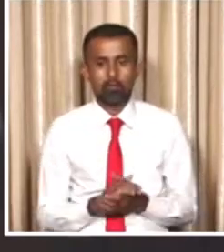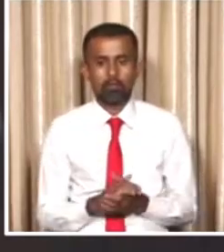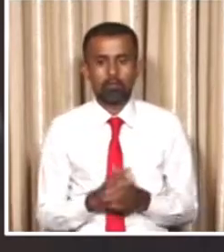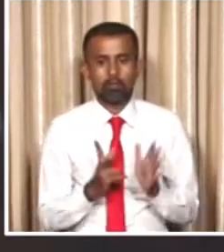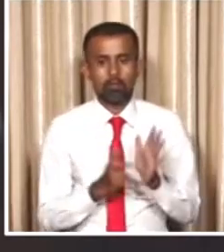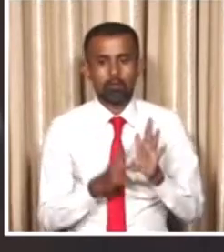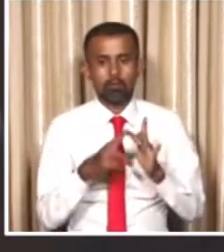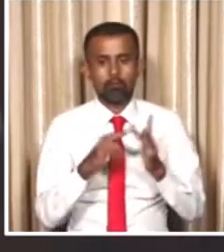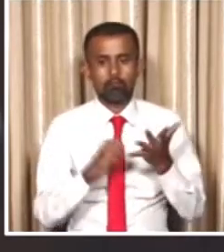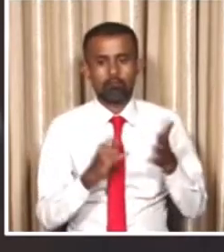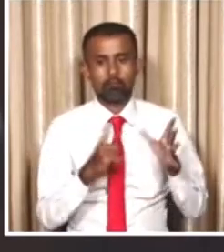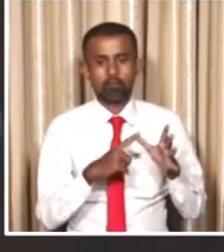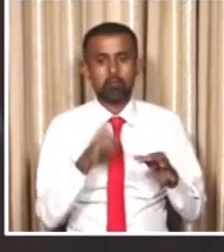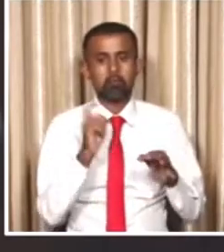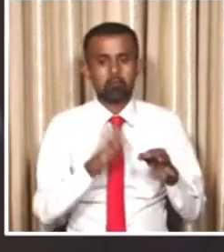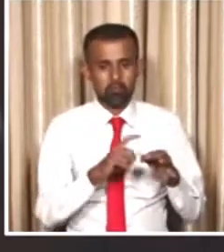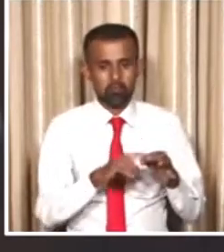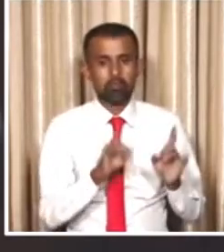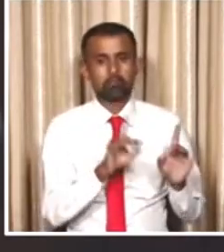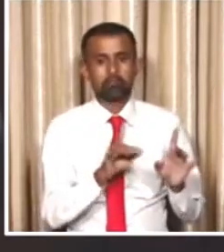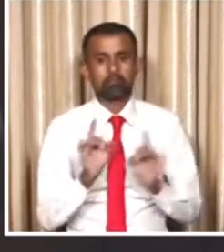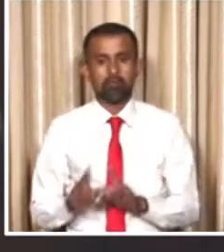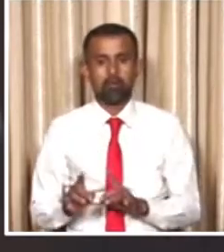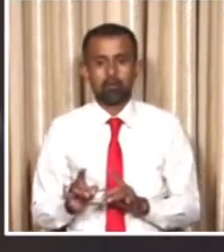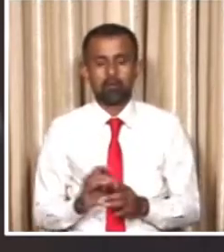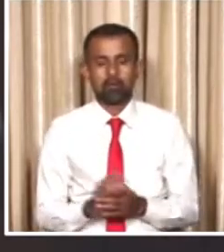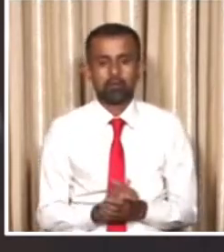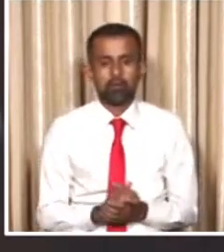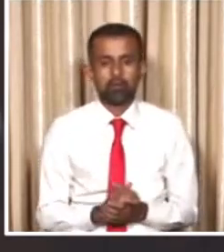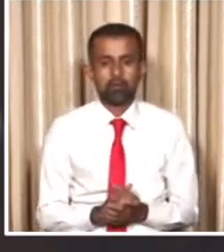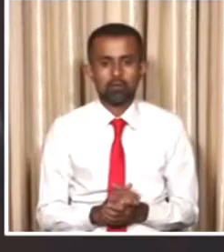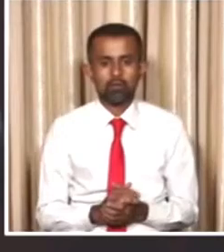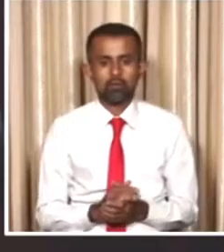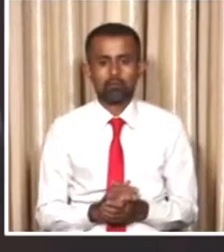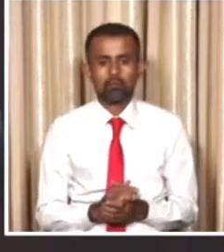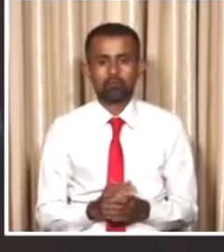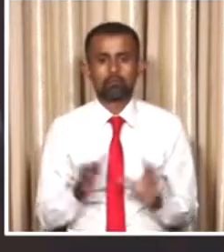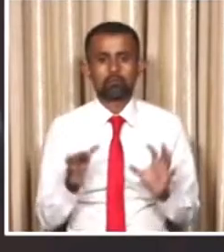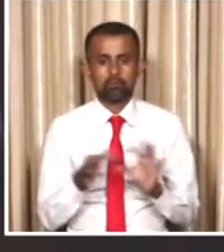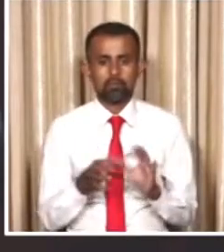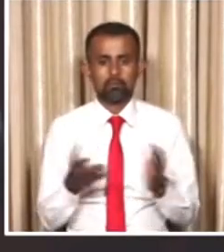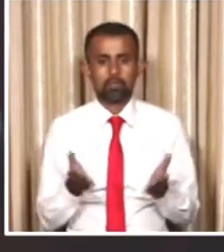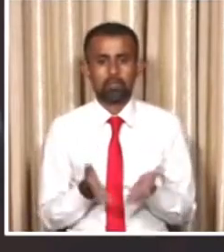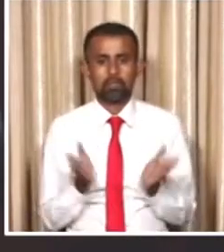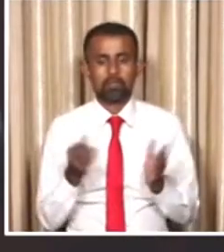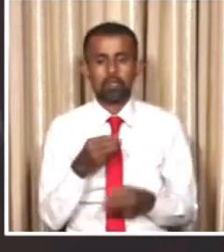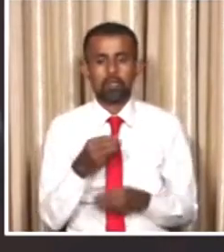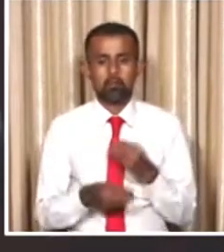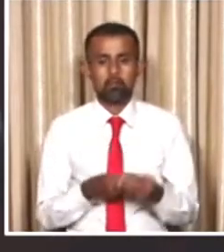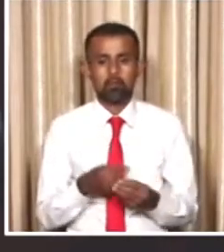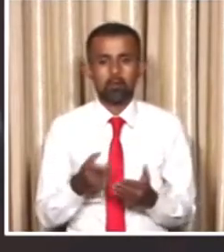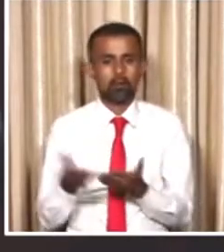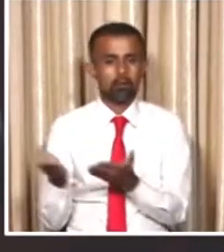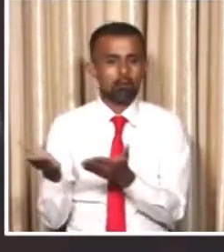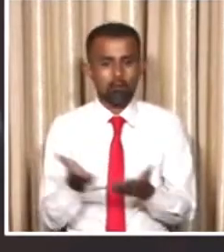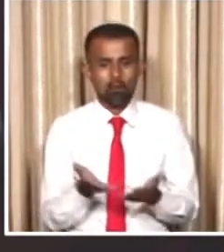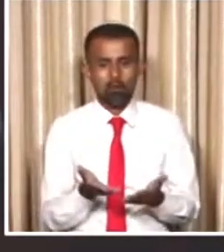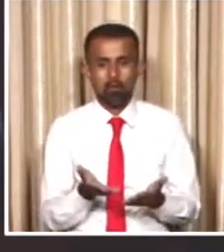වීසා අර්බුදයත් එහෙමම දෙයක්. දැන් කොහෙවත් අදාළ නැති ඉන්දියානු සමාගමකට ආරාධනා